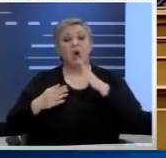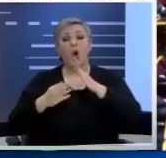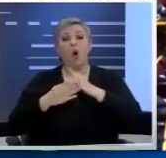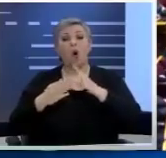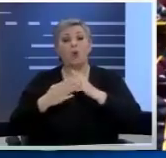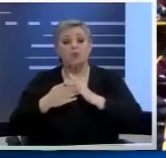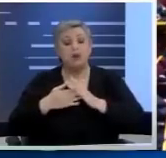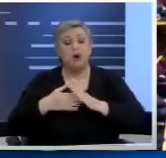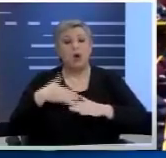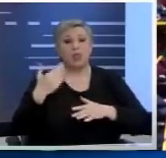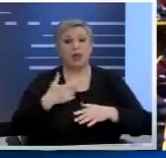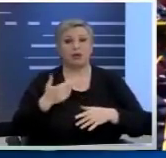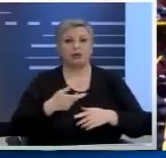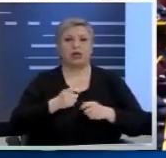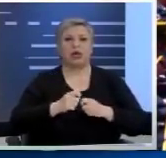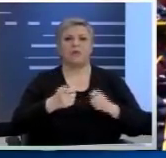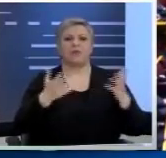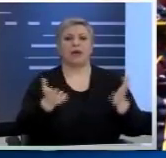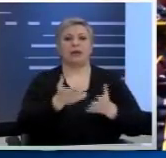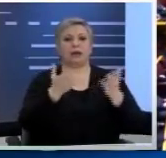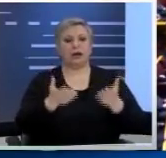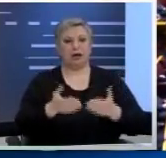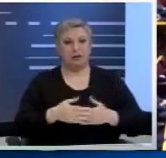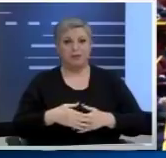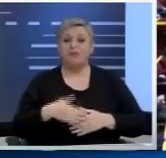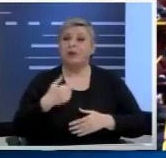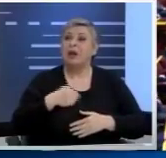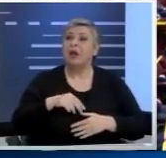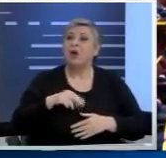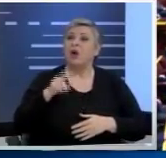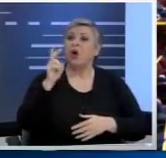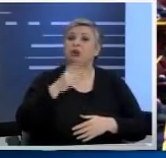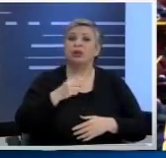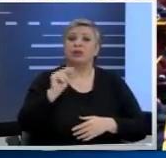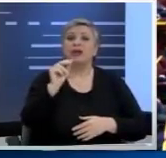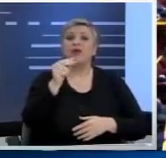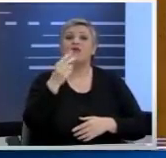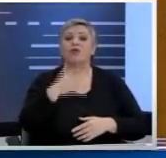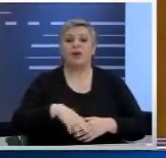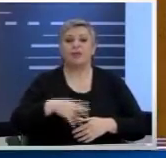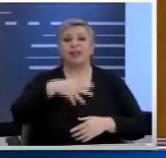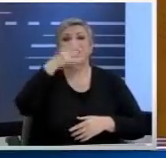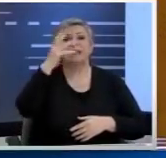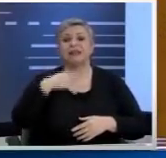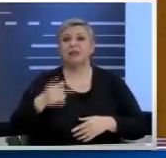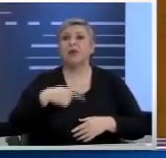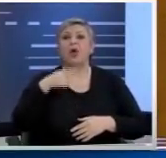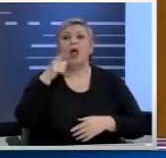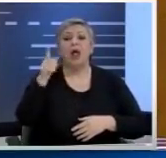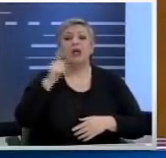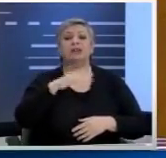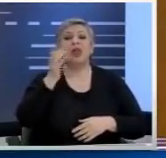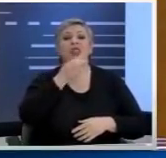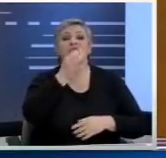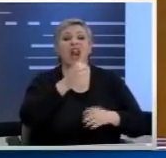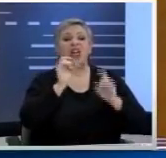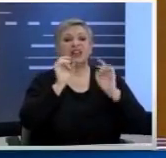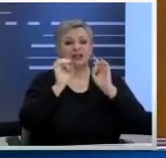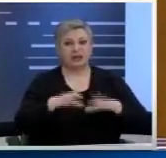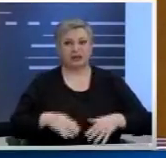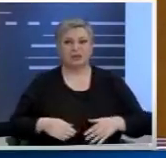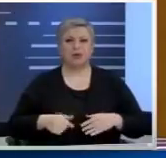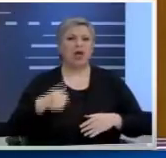συνάδελφοι του ΣΥΡΙΖΑ... Όταν οι συνάδελφοι του ΣΥΡΙΖΑ συστηματικά ασχημονούν και δεν λέτε κουβέντα, θα την επιβάλλω εγώ την τάξη.